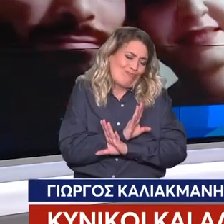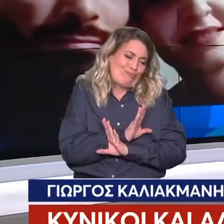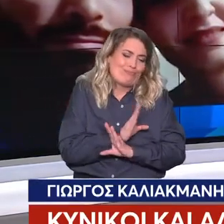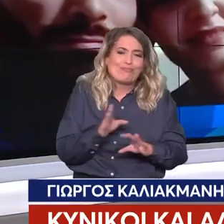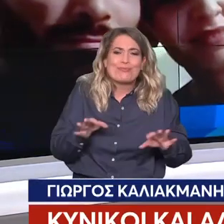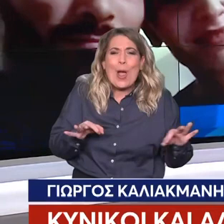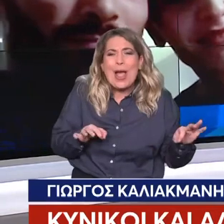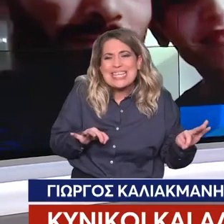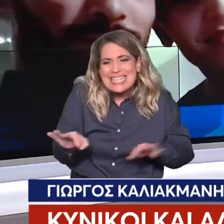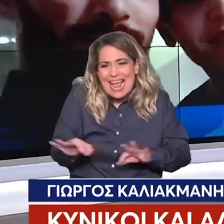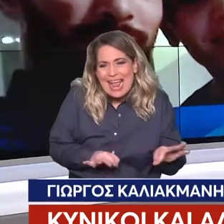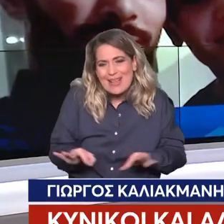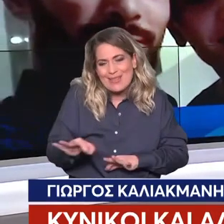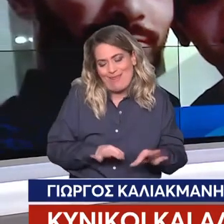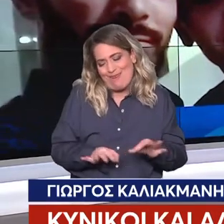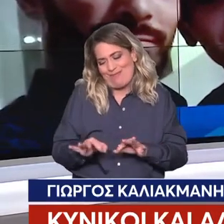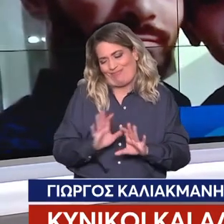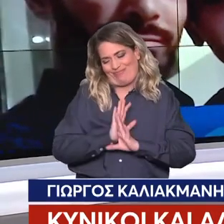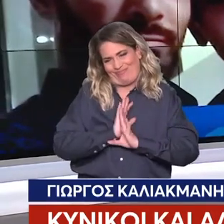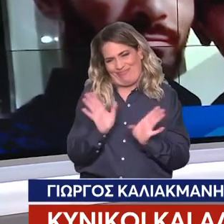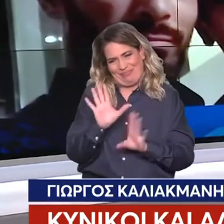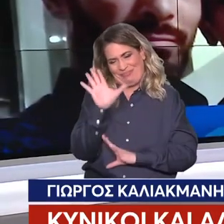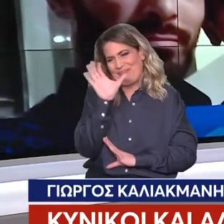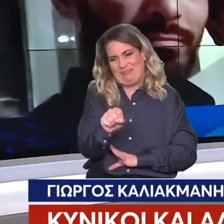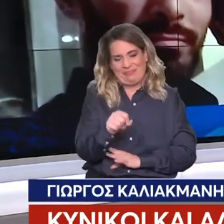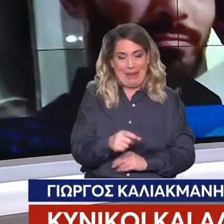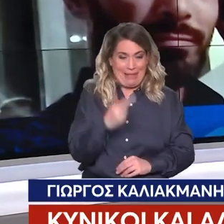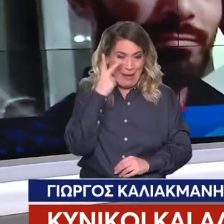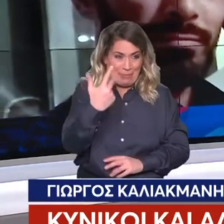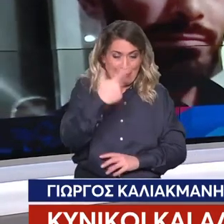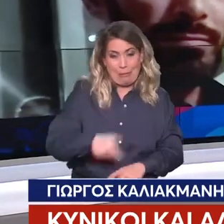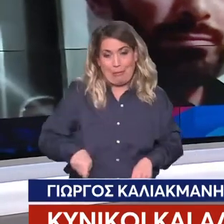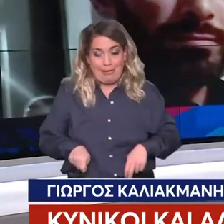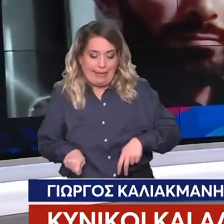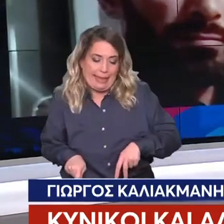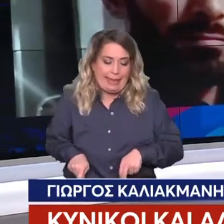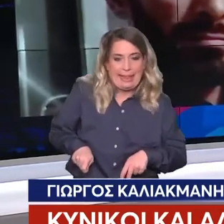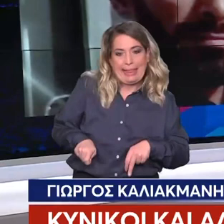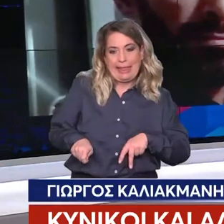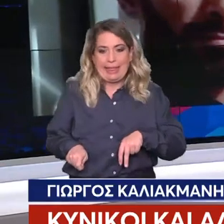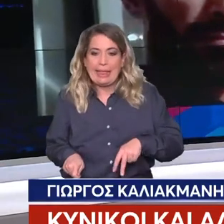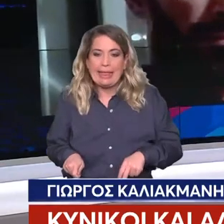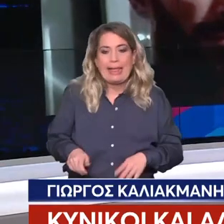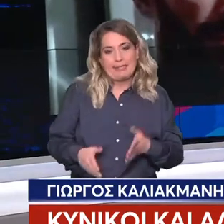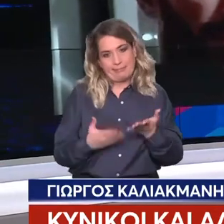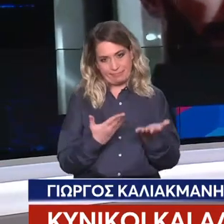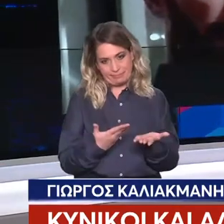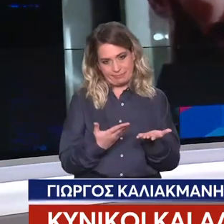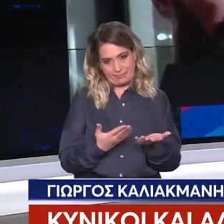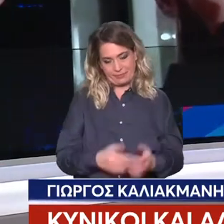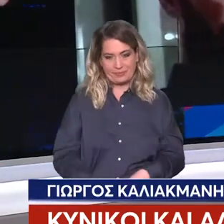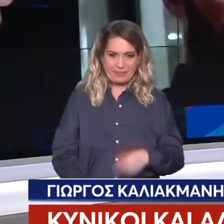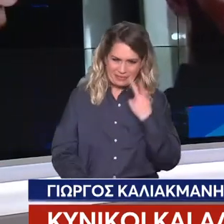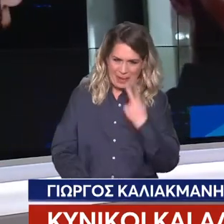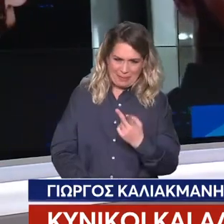ότι ήταν έξυπνα. Ενώ είδατε ότι τον έχετε σε βίντεο να περπατάει, βγήκε στην εκπομπή της κυρίας Παστούνη. Με ένα μπαστούνι να